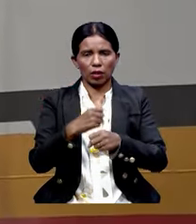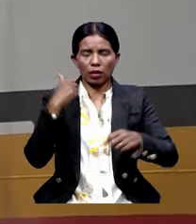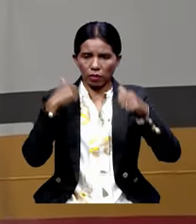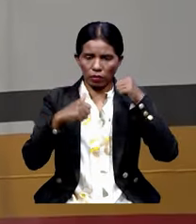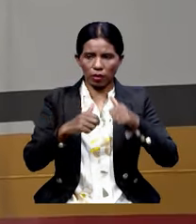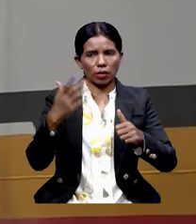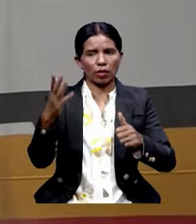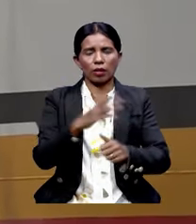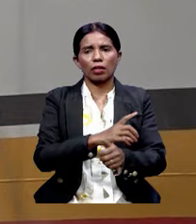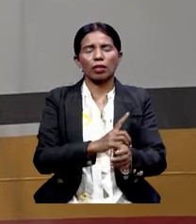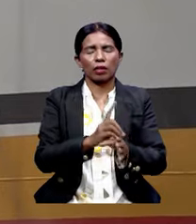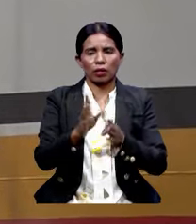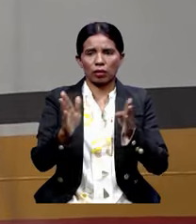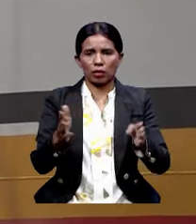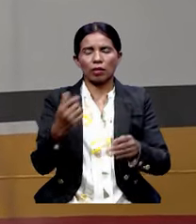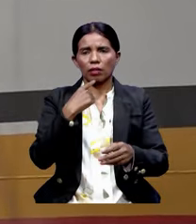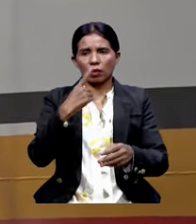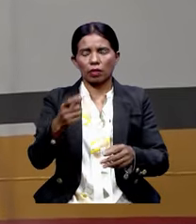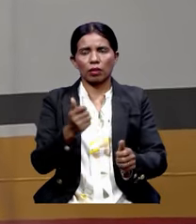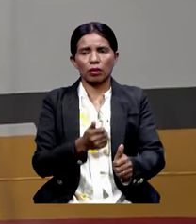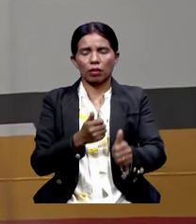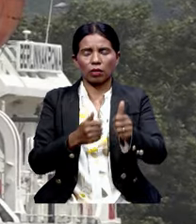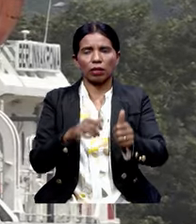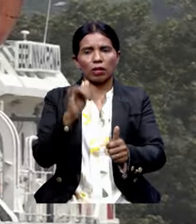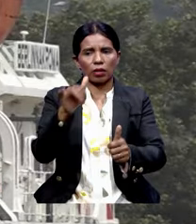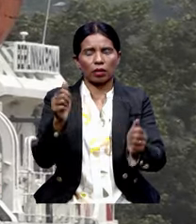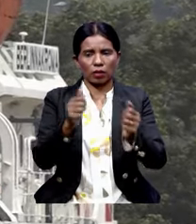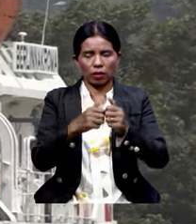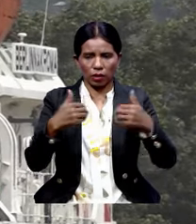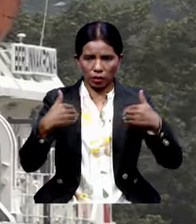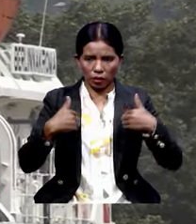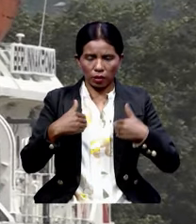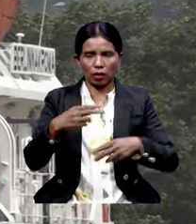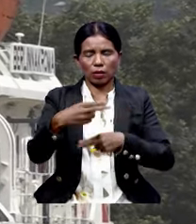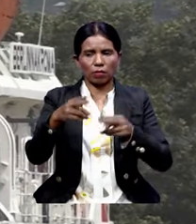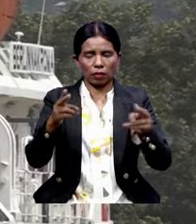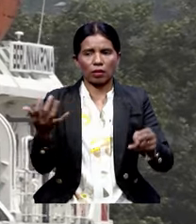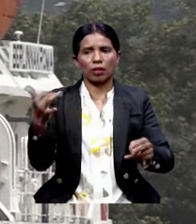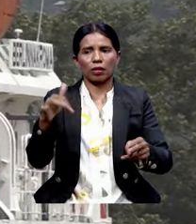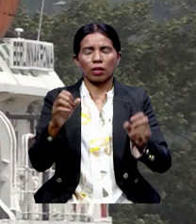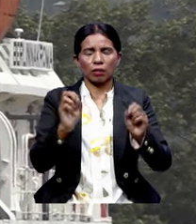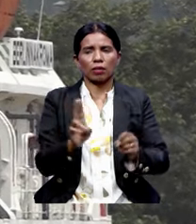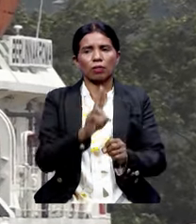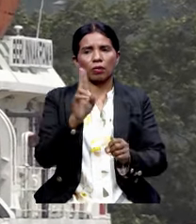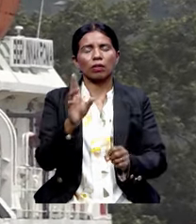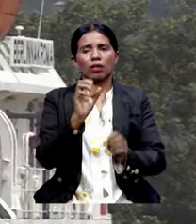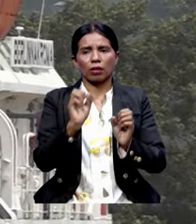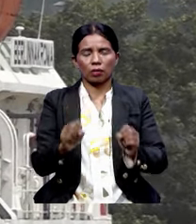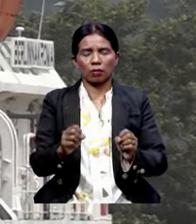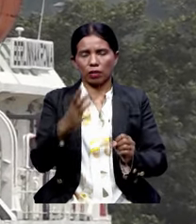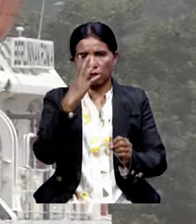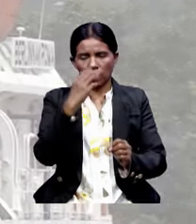refere dirigente ne hateten sei lautuir akorru nebe iha katak kuartu tripulante siranian utiliza deit hodi